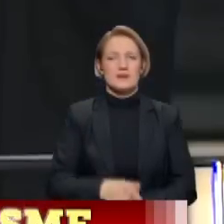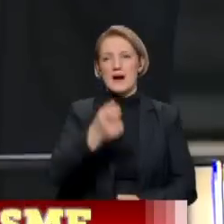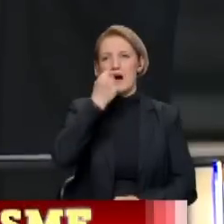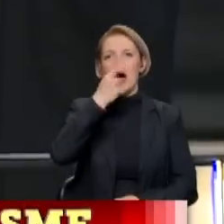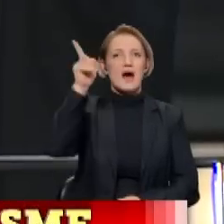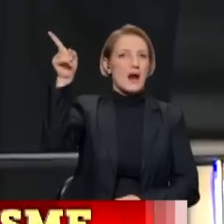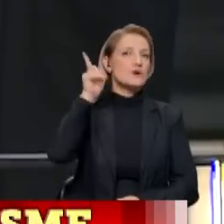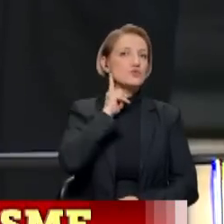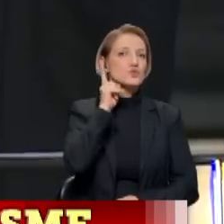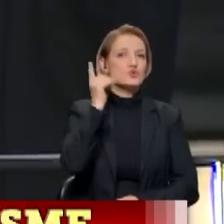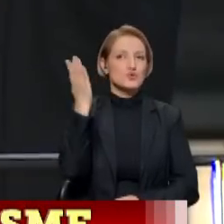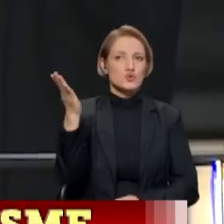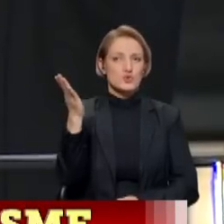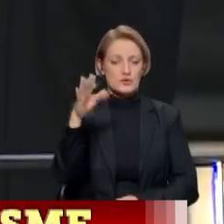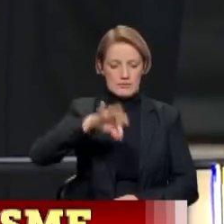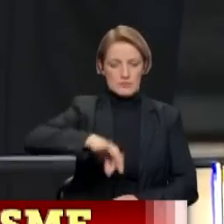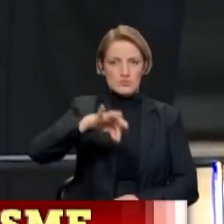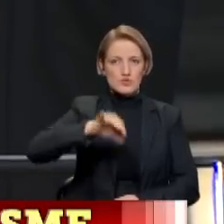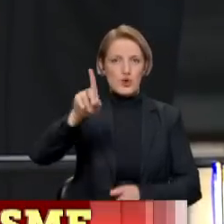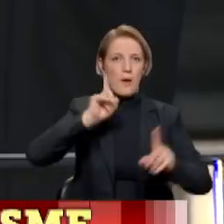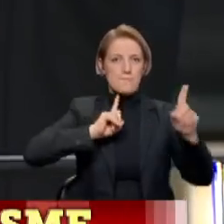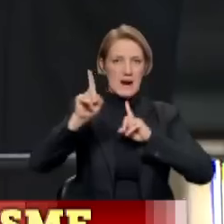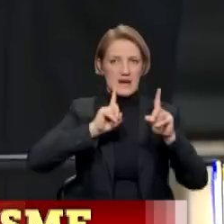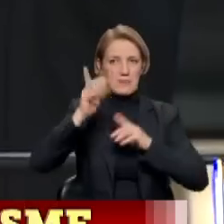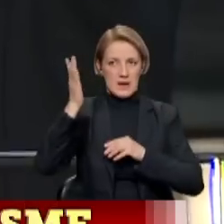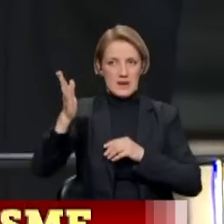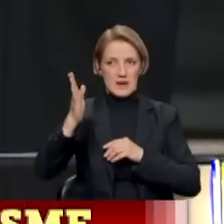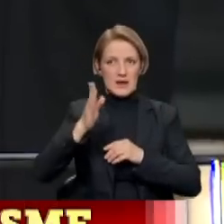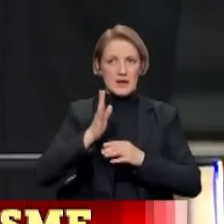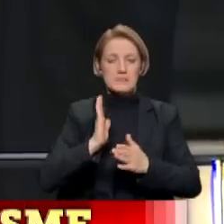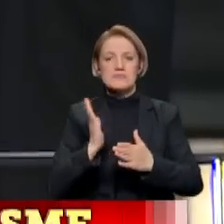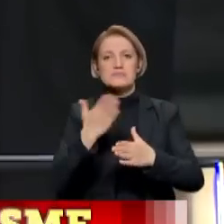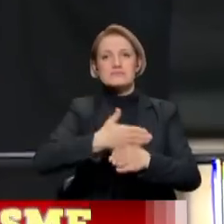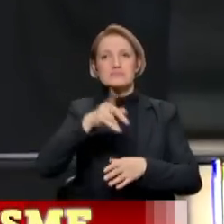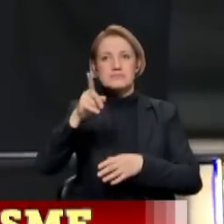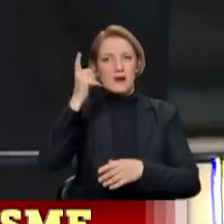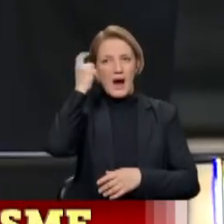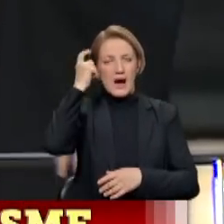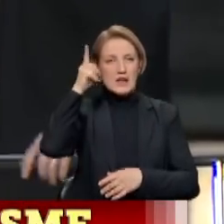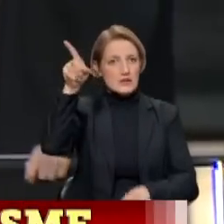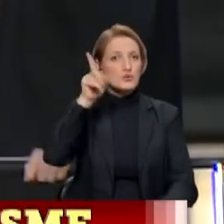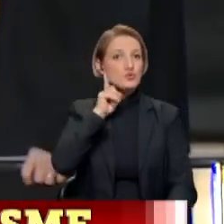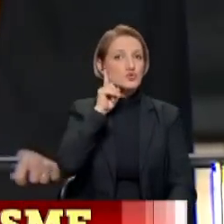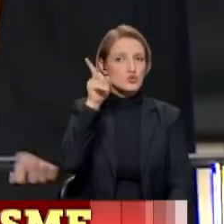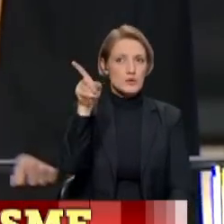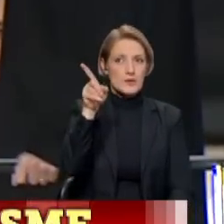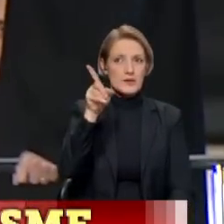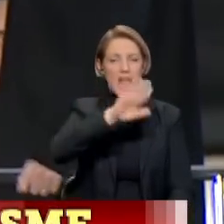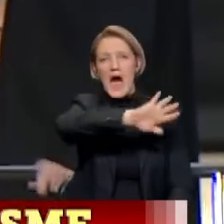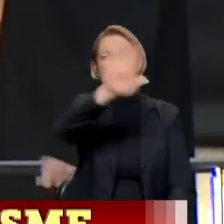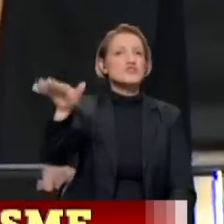Ankara duysun, bugün o mahkemeye müdahale eden akıl duysun.